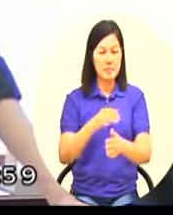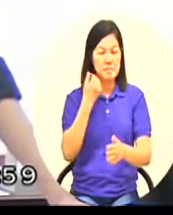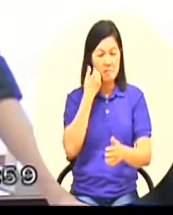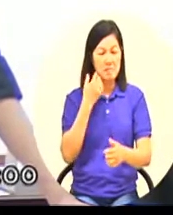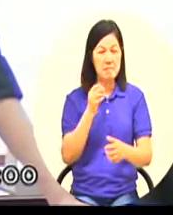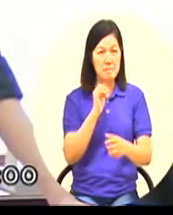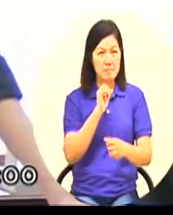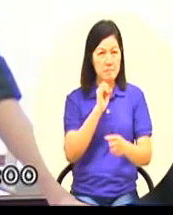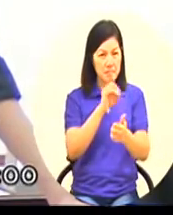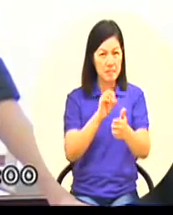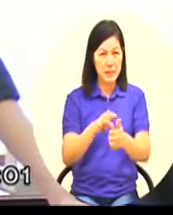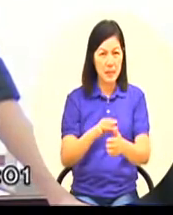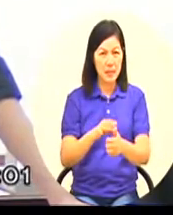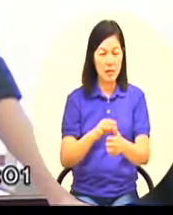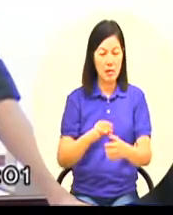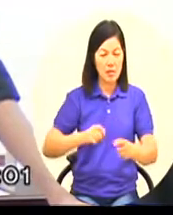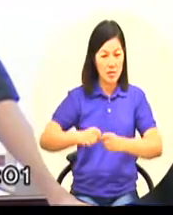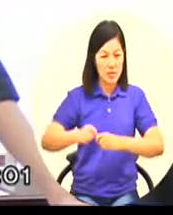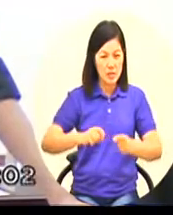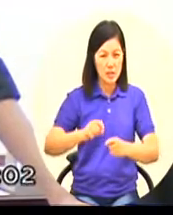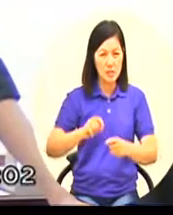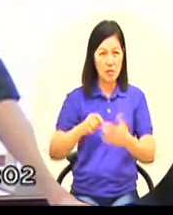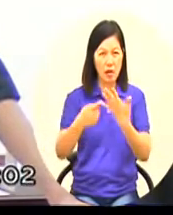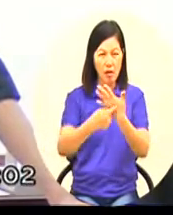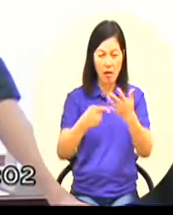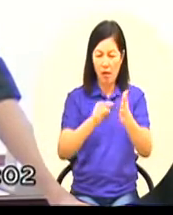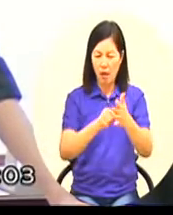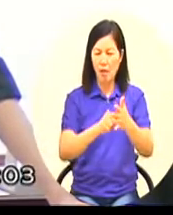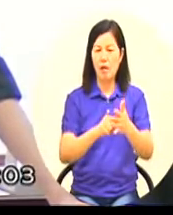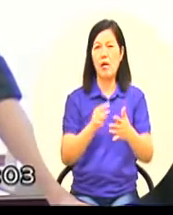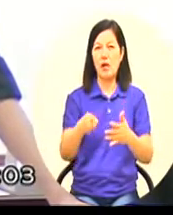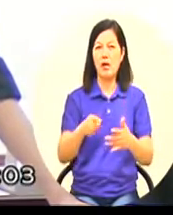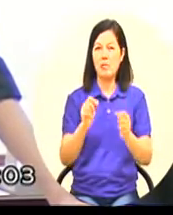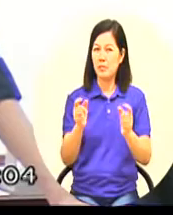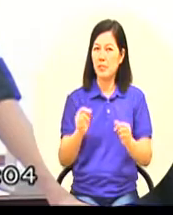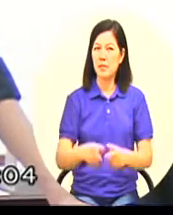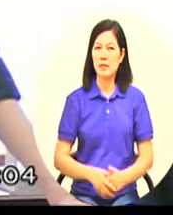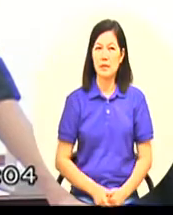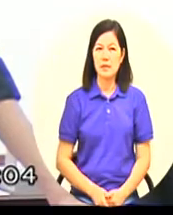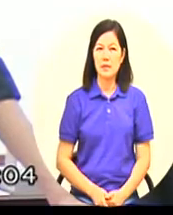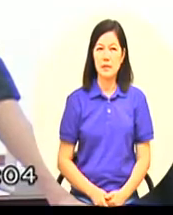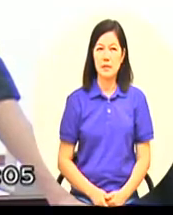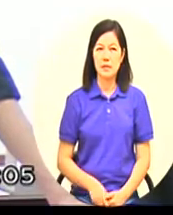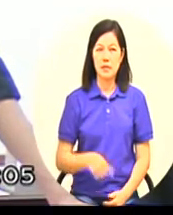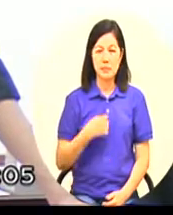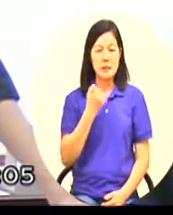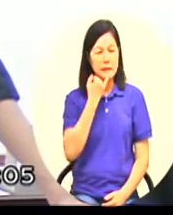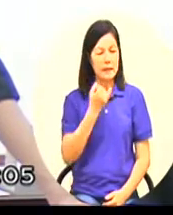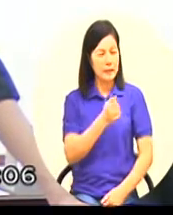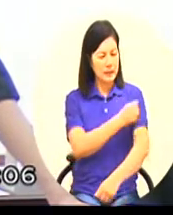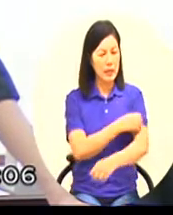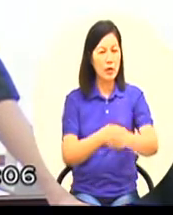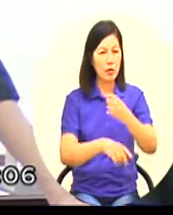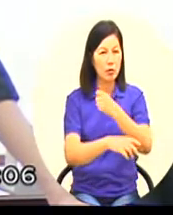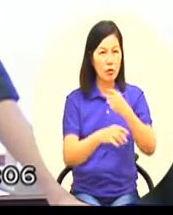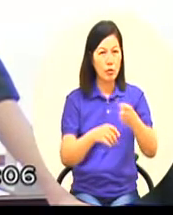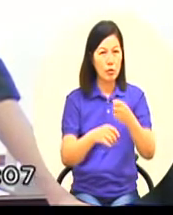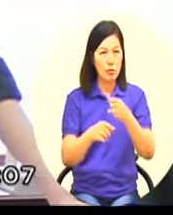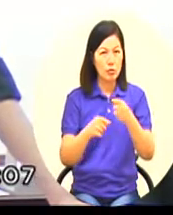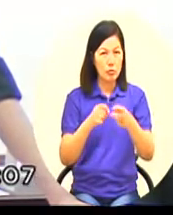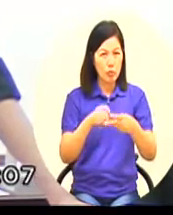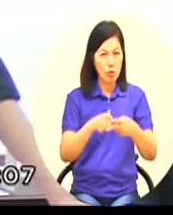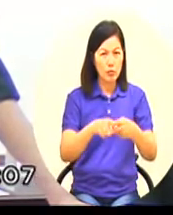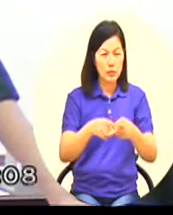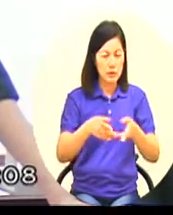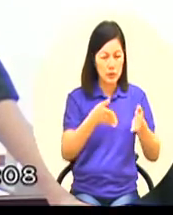政策它都是一体两面的。我们可以很爽的只站在劳工这一边，但是我们知道执行起来有时候都